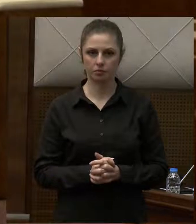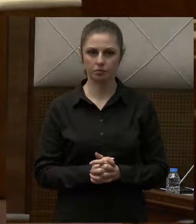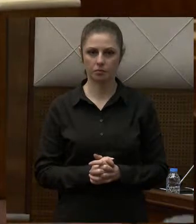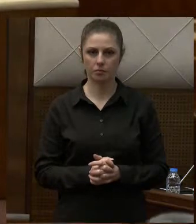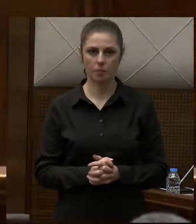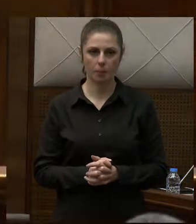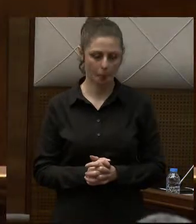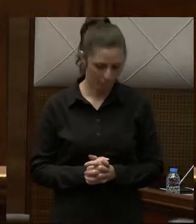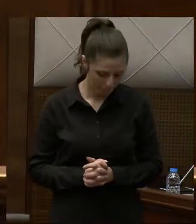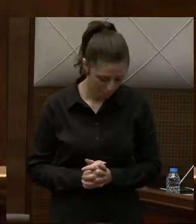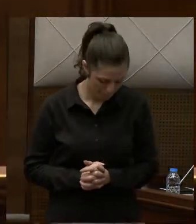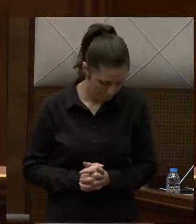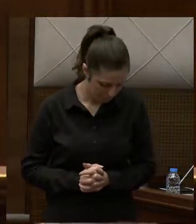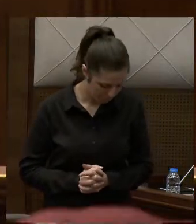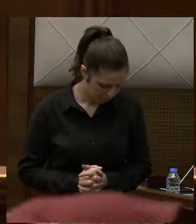Nasıl isterseniz serbest.